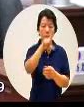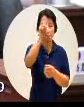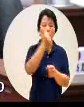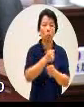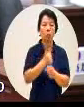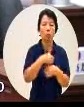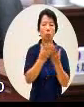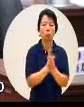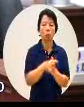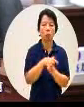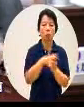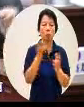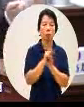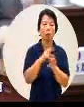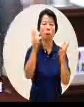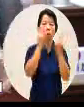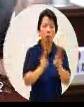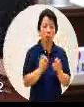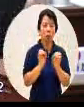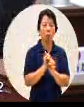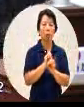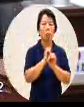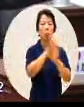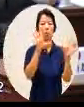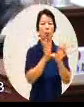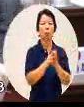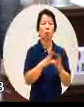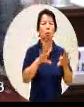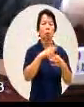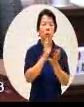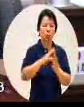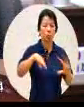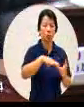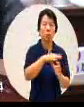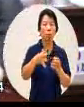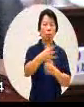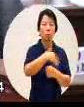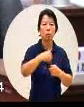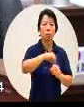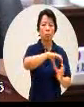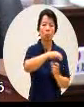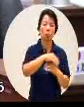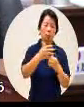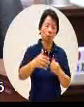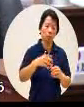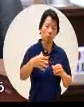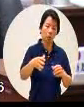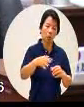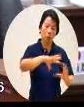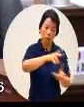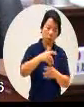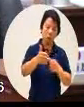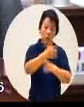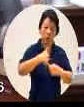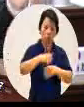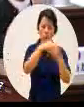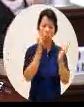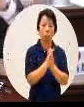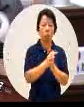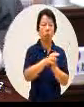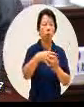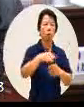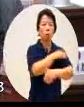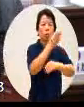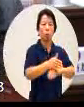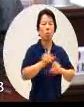中央空調一打開對不對中央空調一打開整個市運組場館都會涼啊結果這些度啊六個人在那裡上班需要把